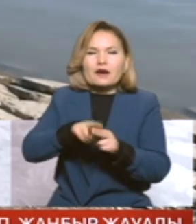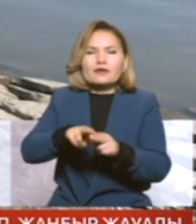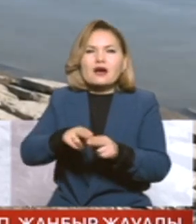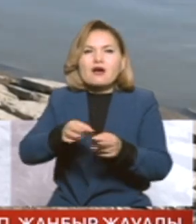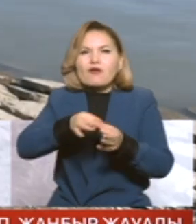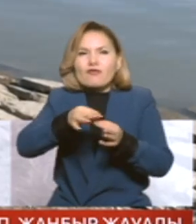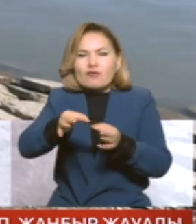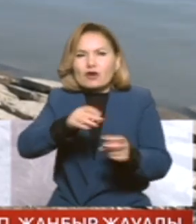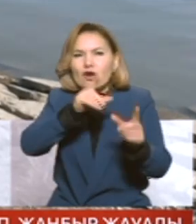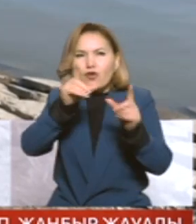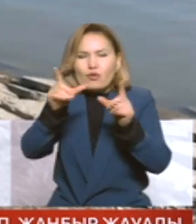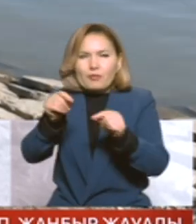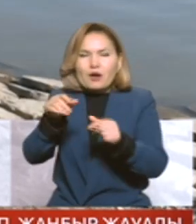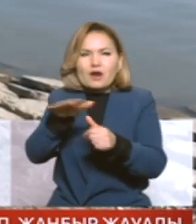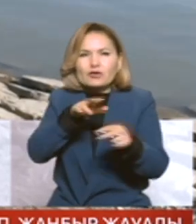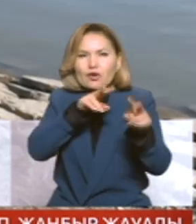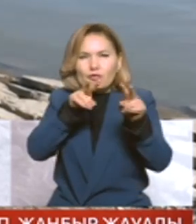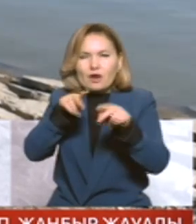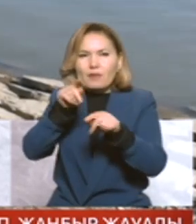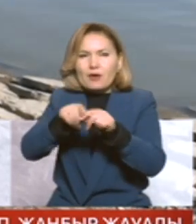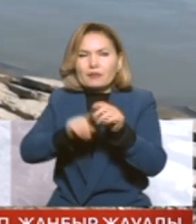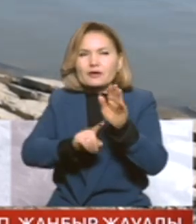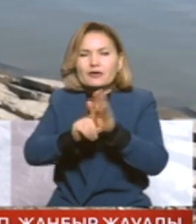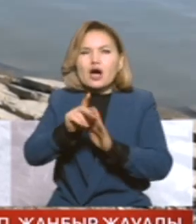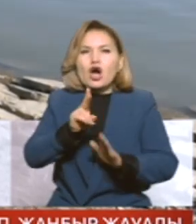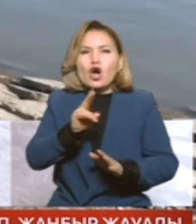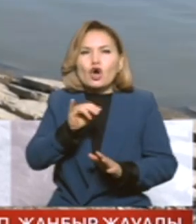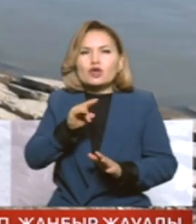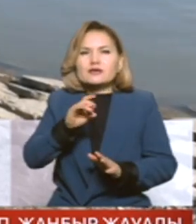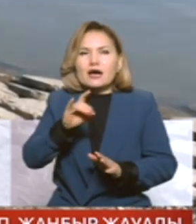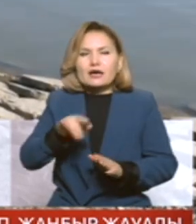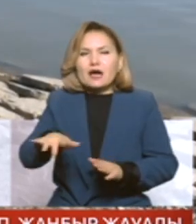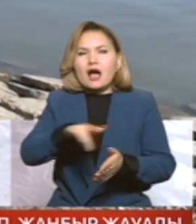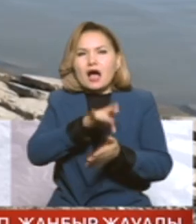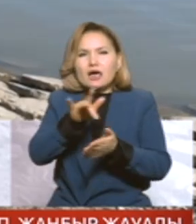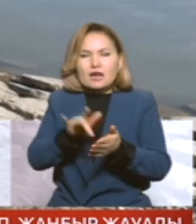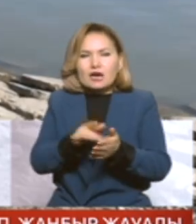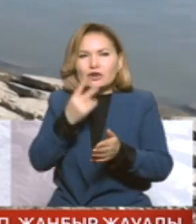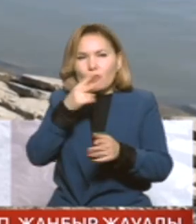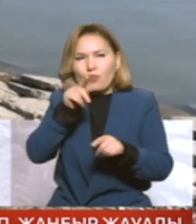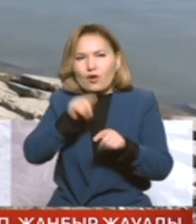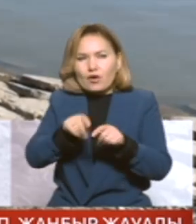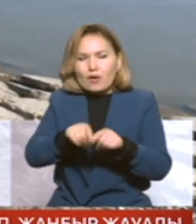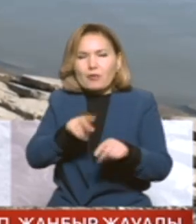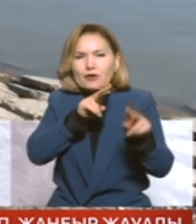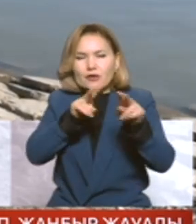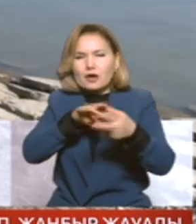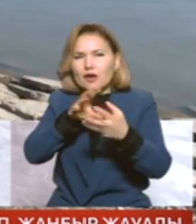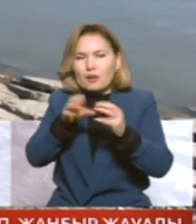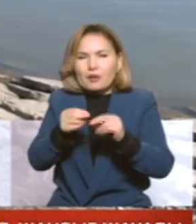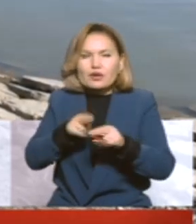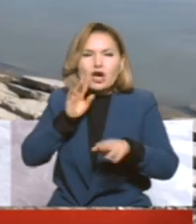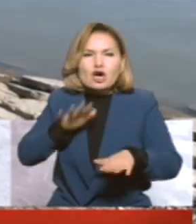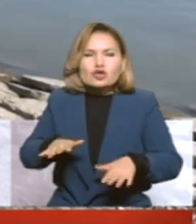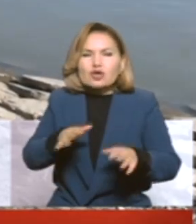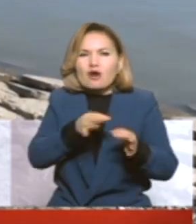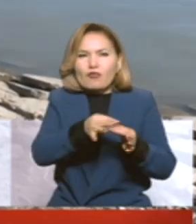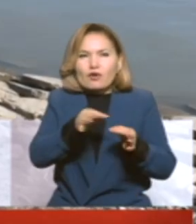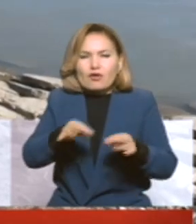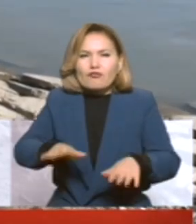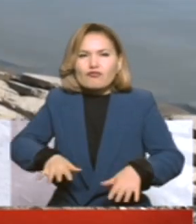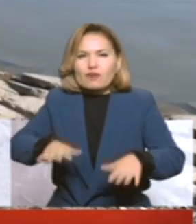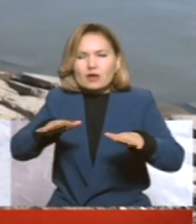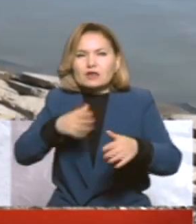қаласына кетті. Алдын ала мәлімет бойынша үкімет басшысы Моно шаһардағы жағдаймен танысып, жаға бекіту